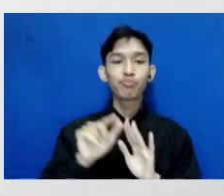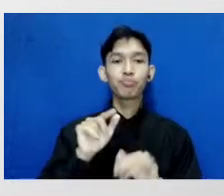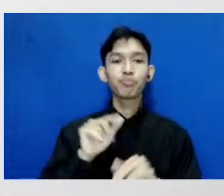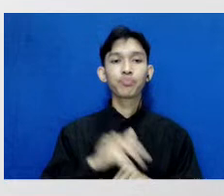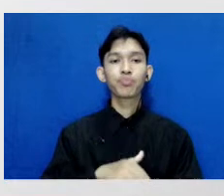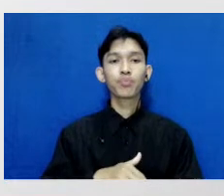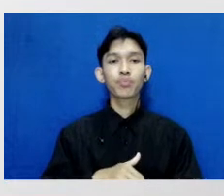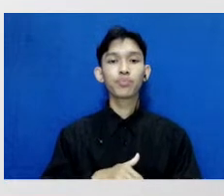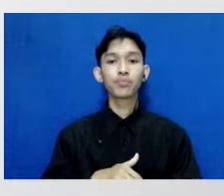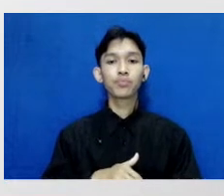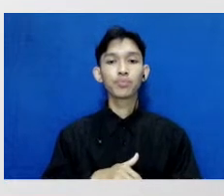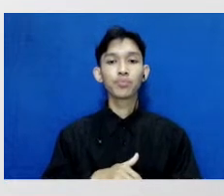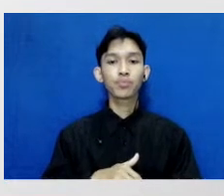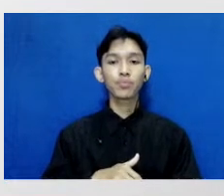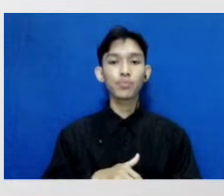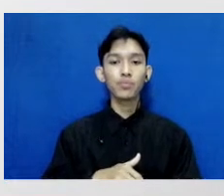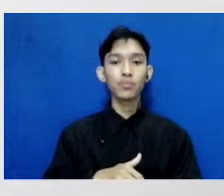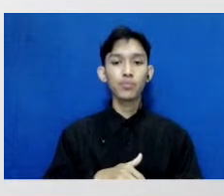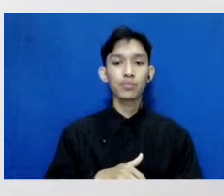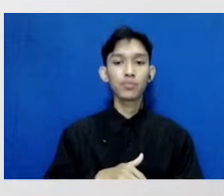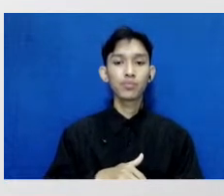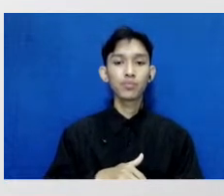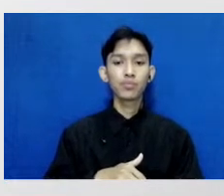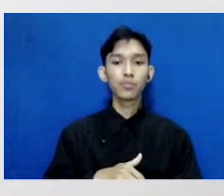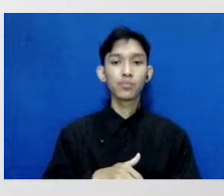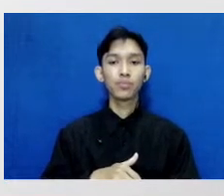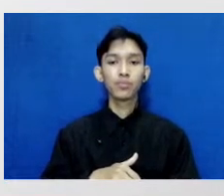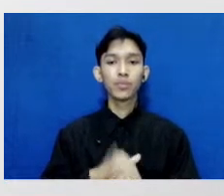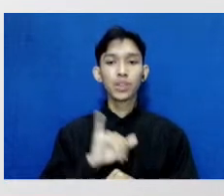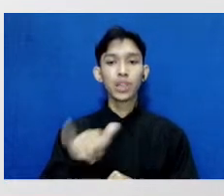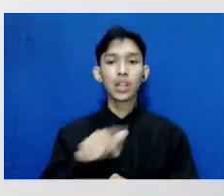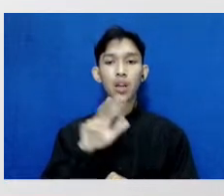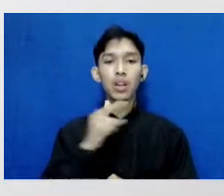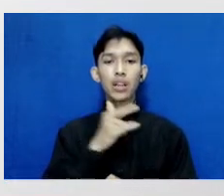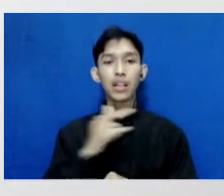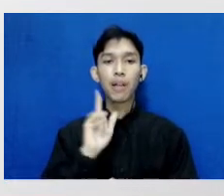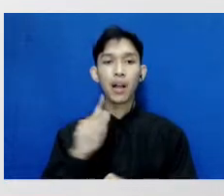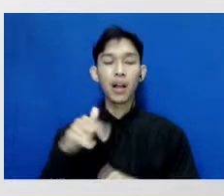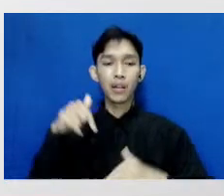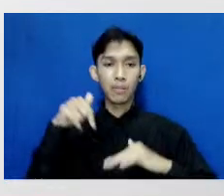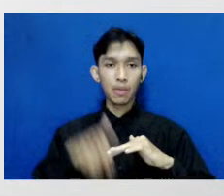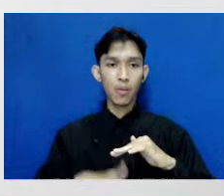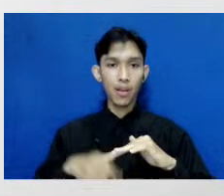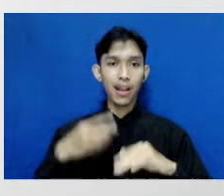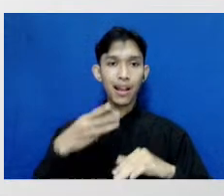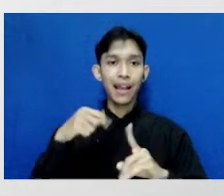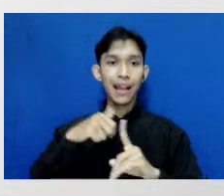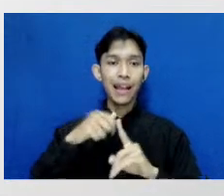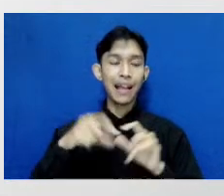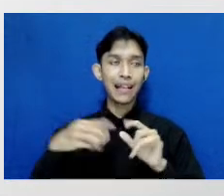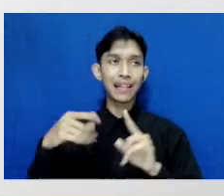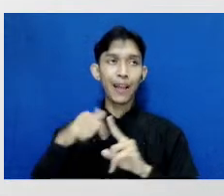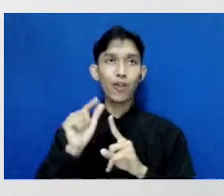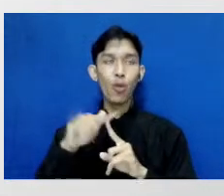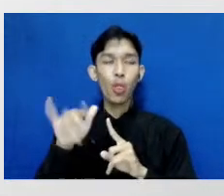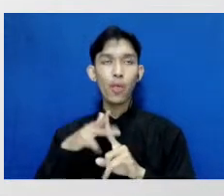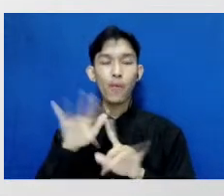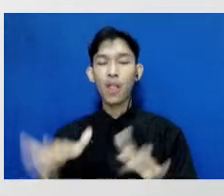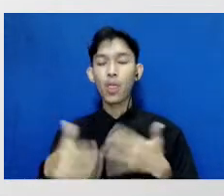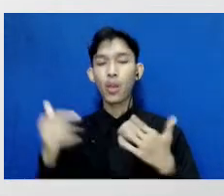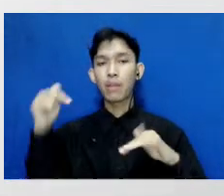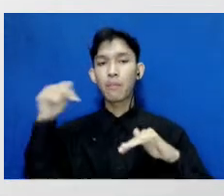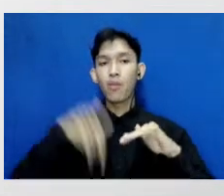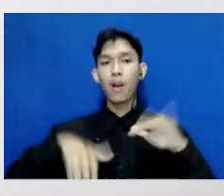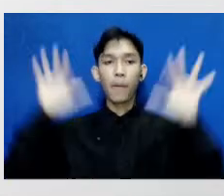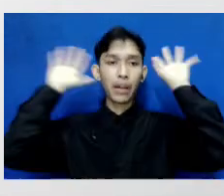hak asasi, maka harusnya ini tetap berada di bawah eksekutif, yaitu di bawah presiden.